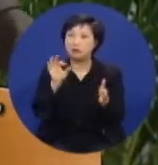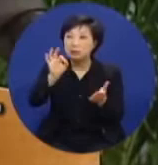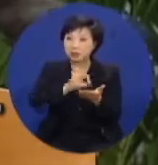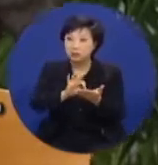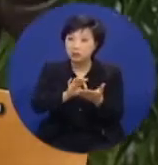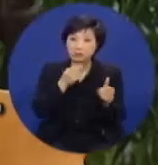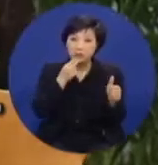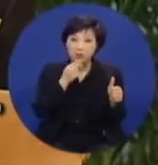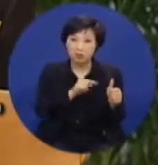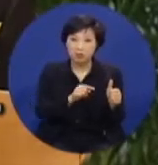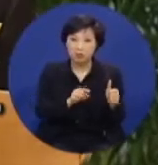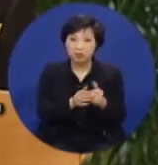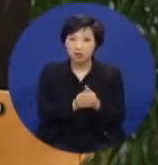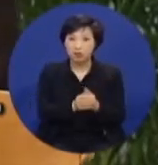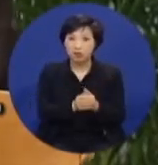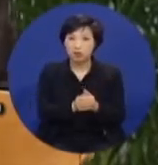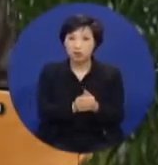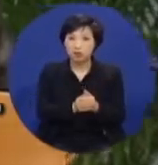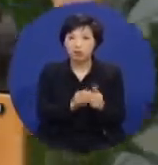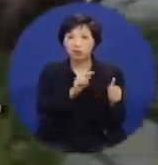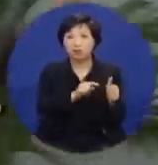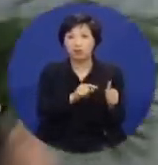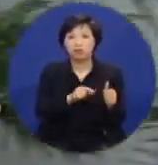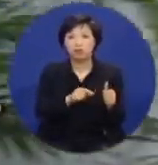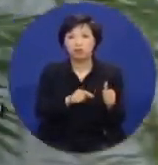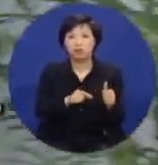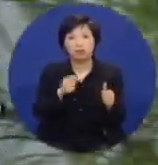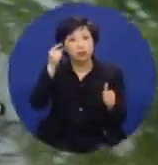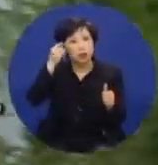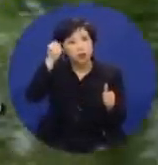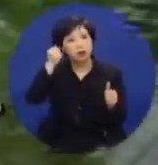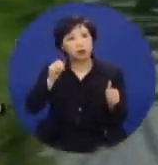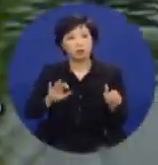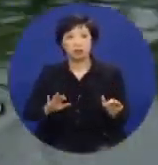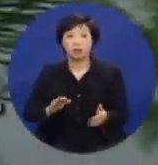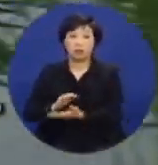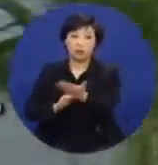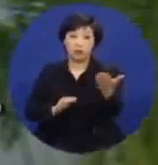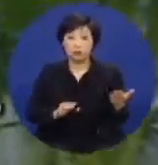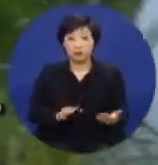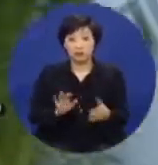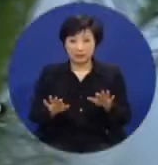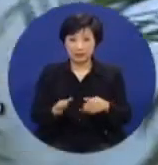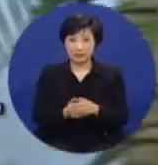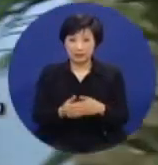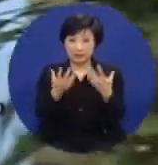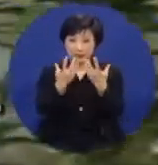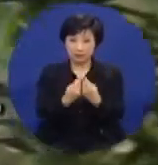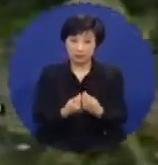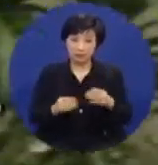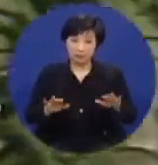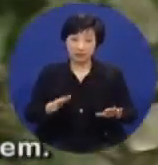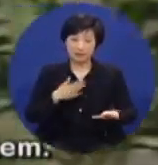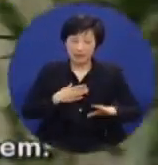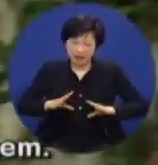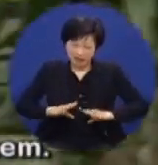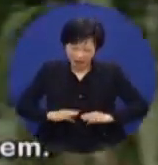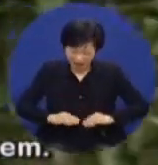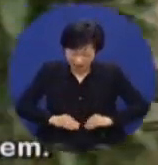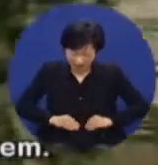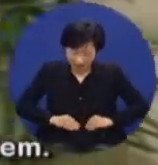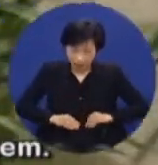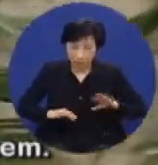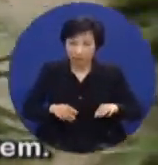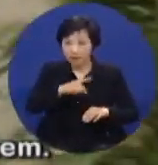이 정돕니다 새로운 내가 배고플 때 짜장면 한